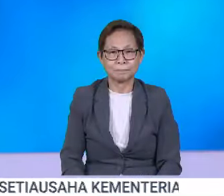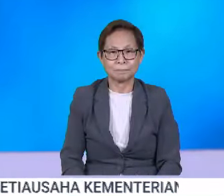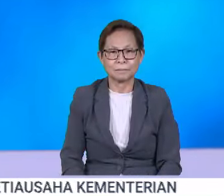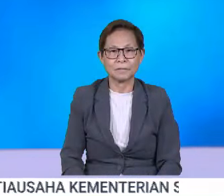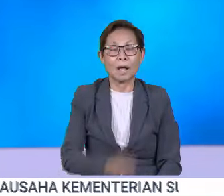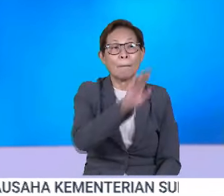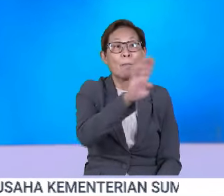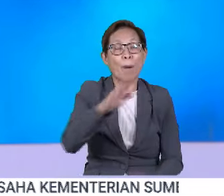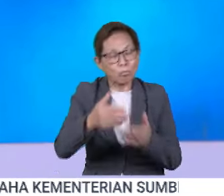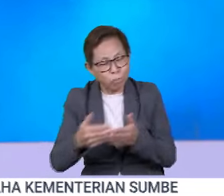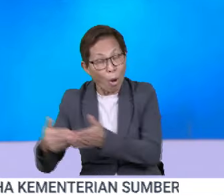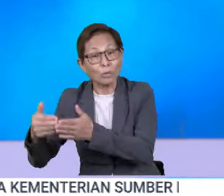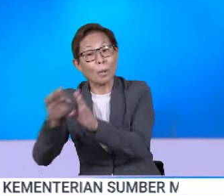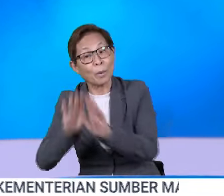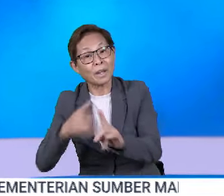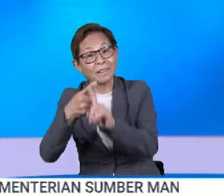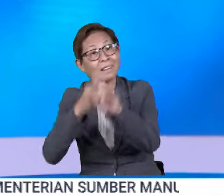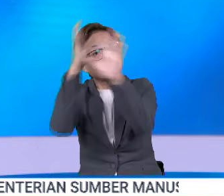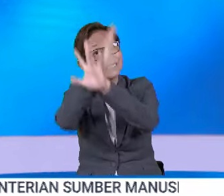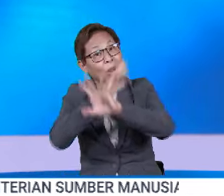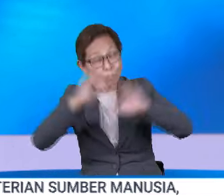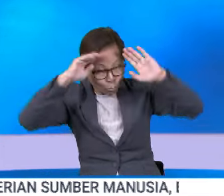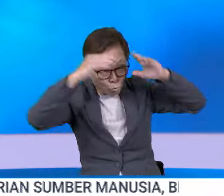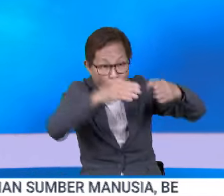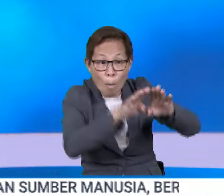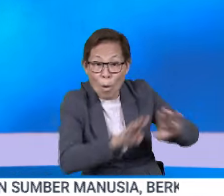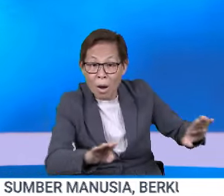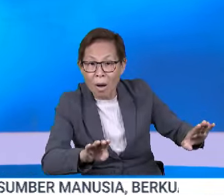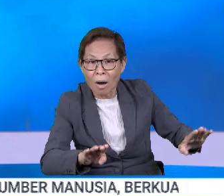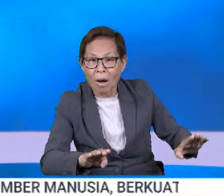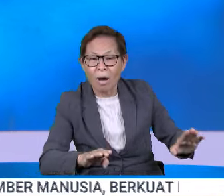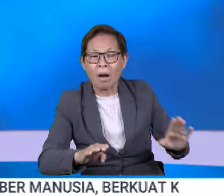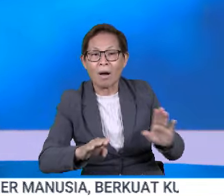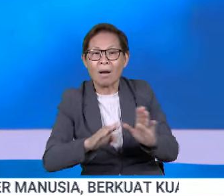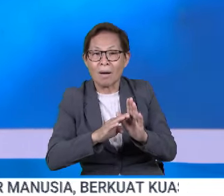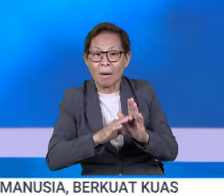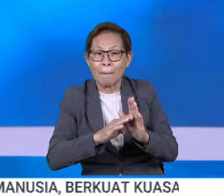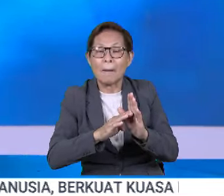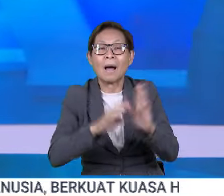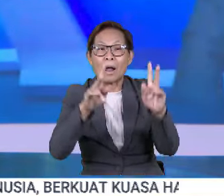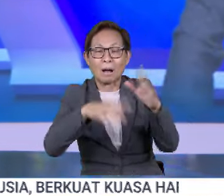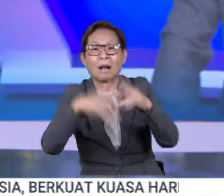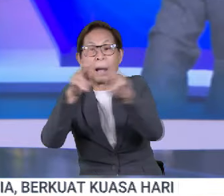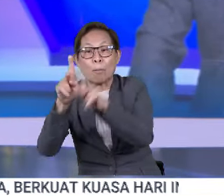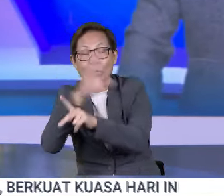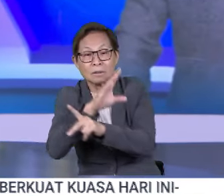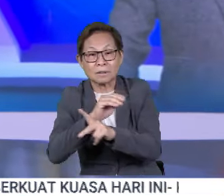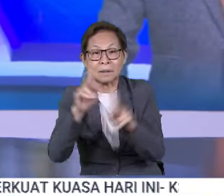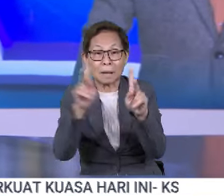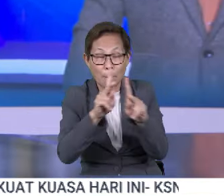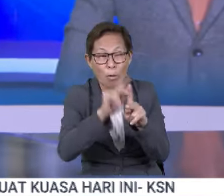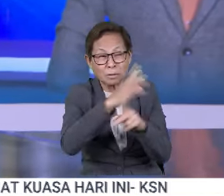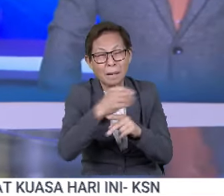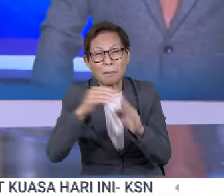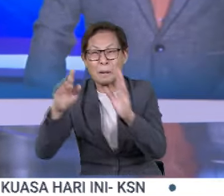Berita wilayah diteruskan dengan perkembangan Sarawak, antara tumpuannya mengenai perbankan luar bandar dan pendalaman di negeri itu. Perinciannya bersama